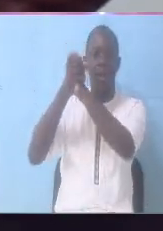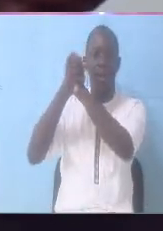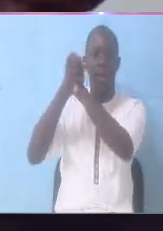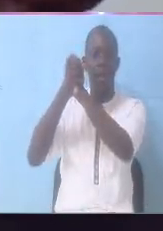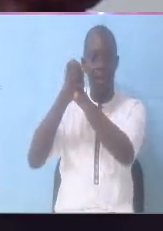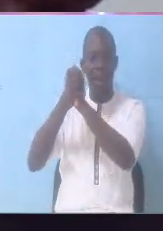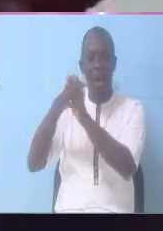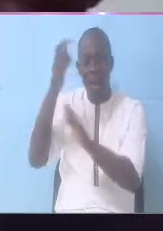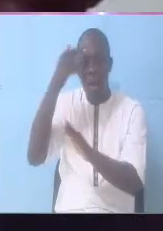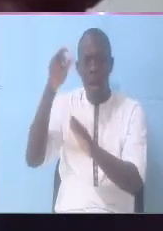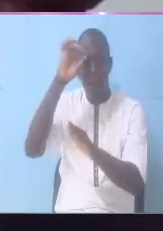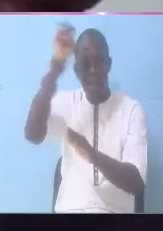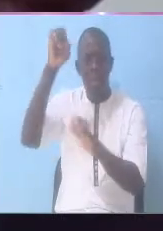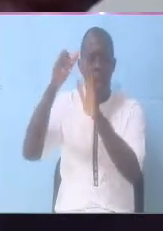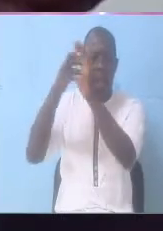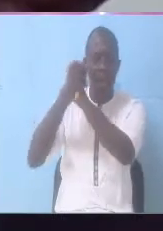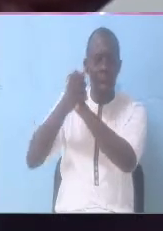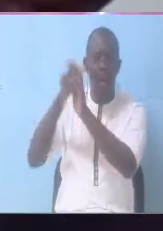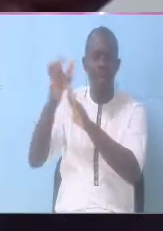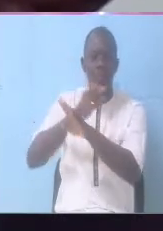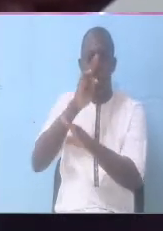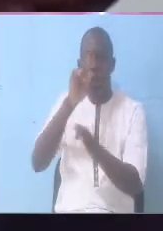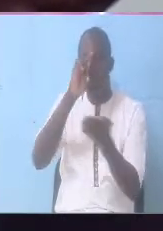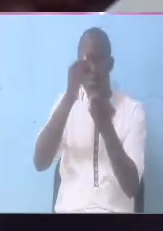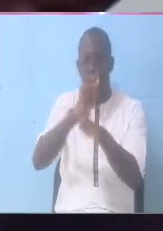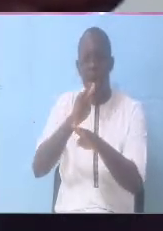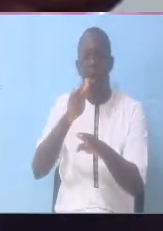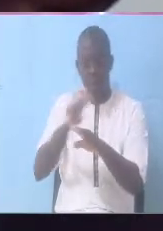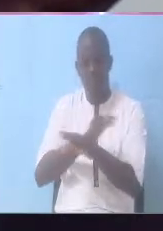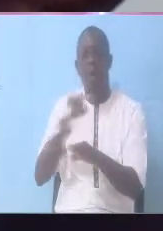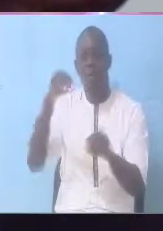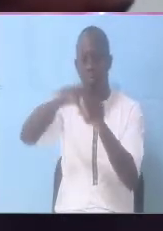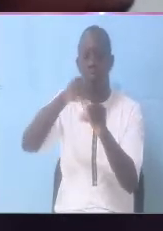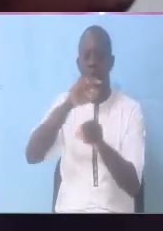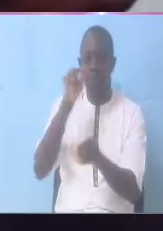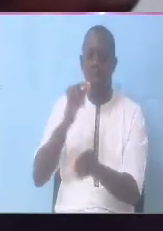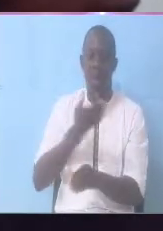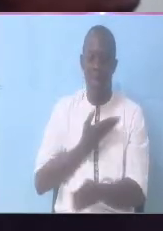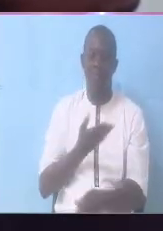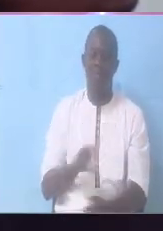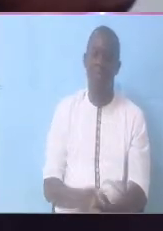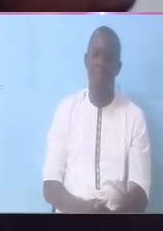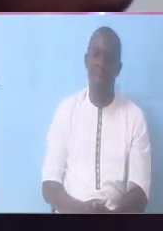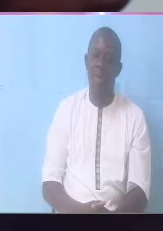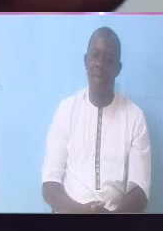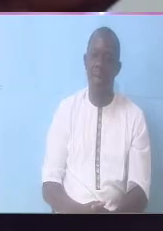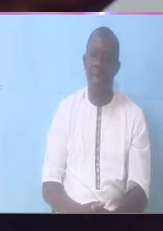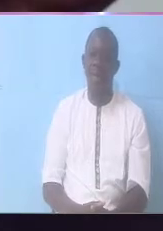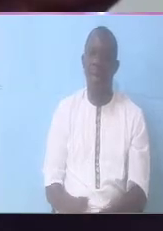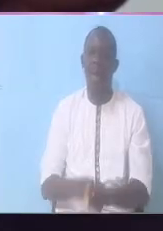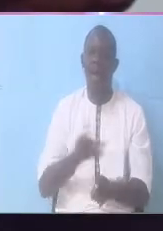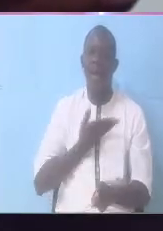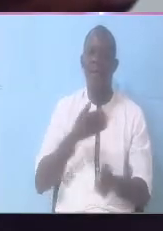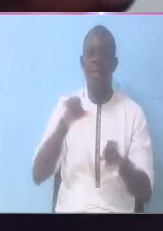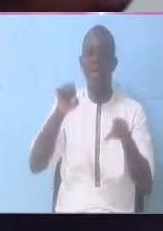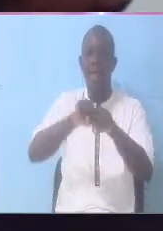President Muammar al-Gaddafi, member Libya. Idrissa Seck, Senegalese former Prime